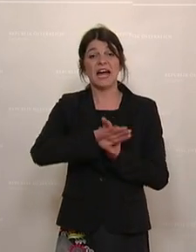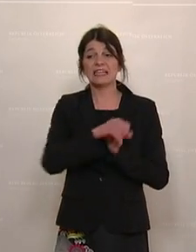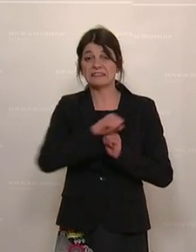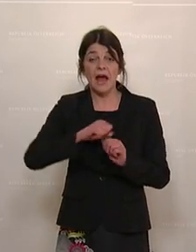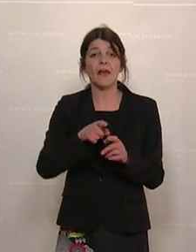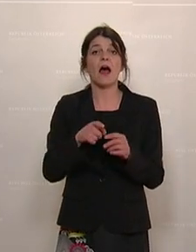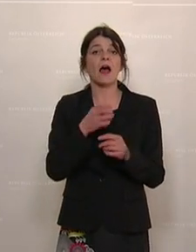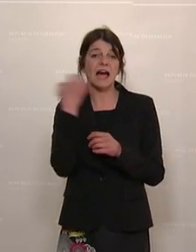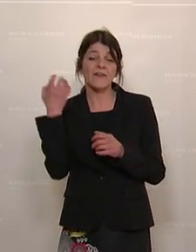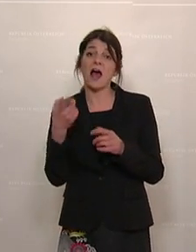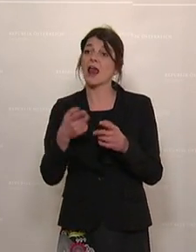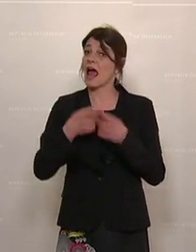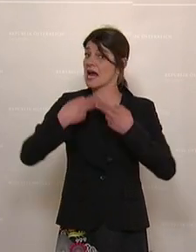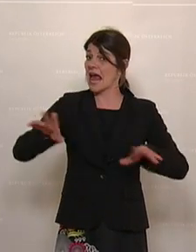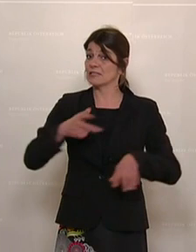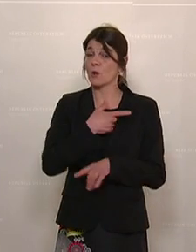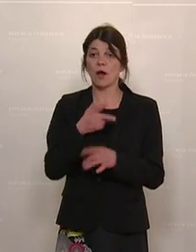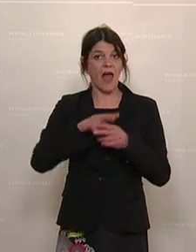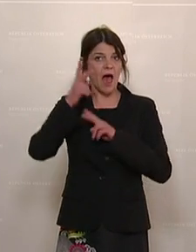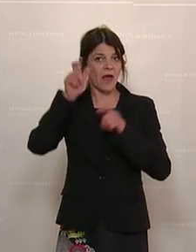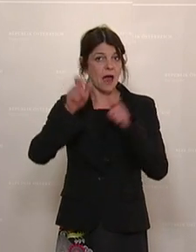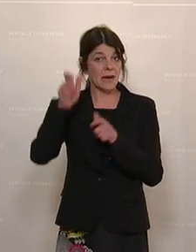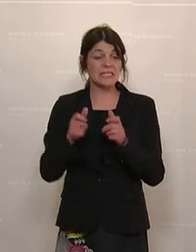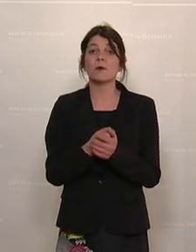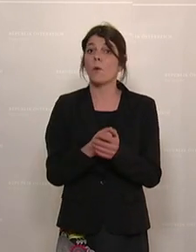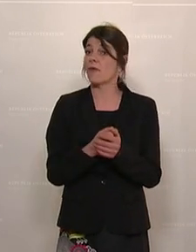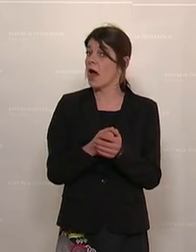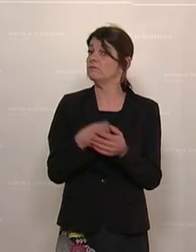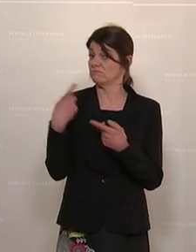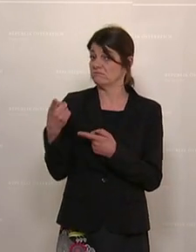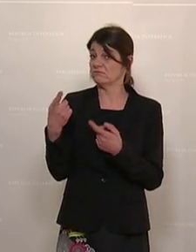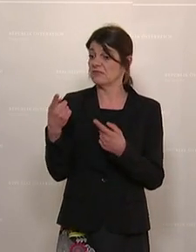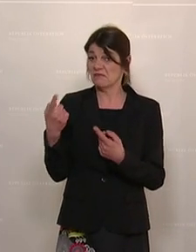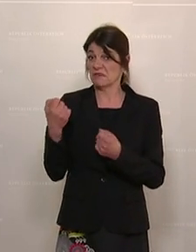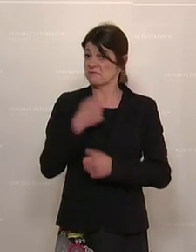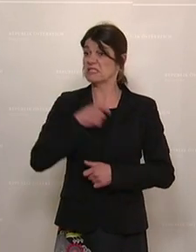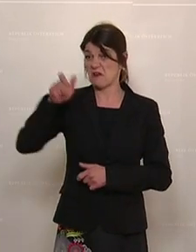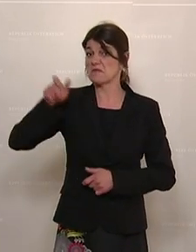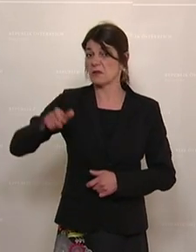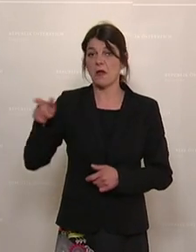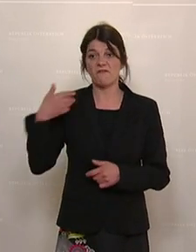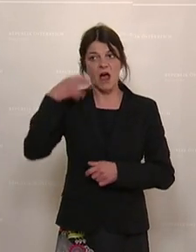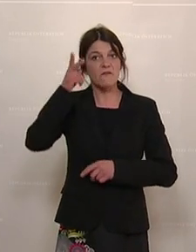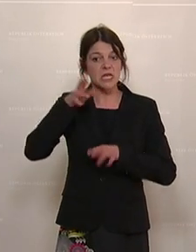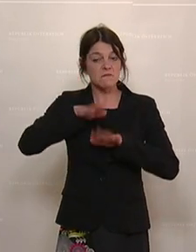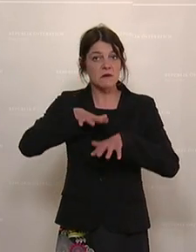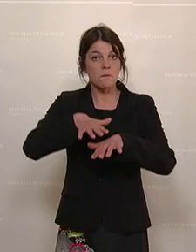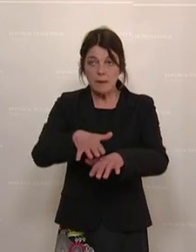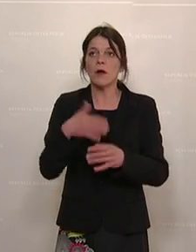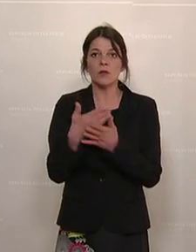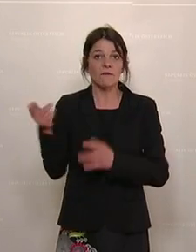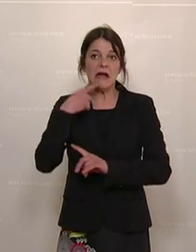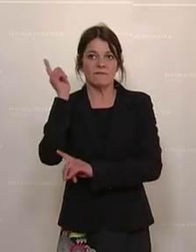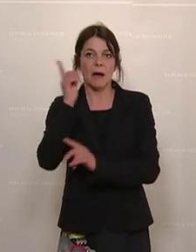bereichs bürger und jahr zugegeben auch andere verzweifelte durch wien zogen und das vor 14 tagen